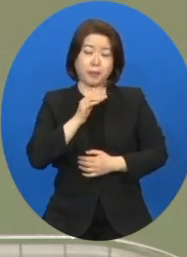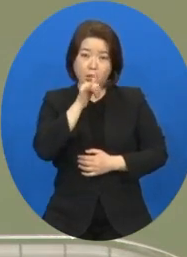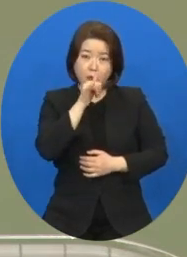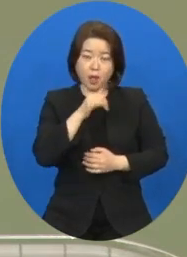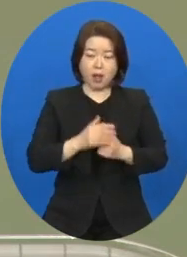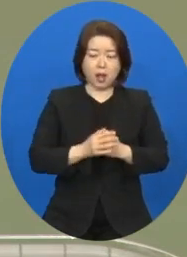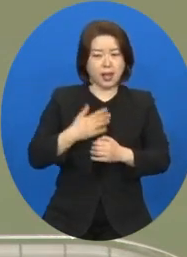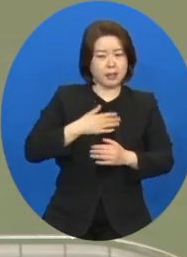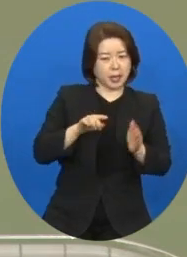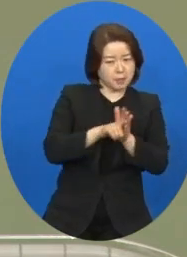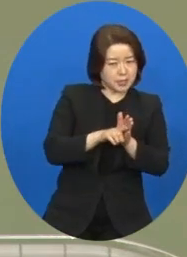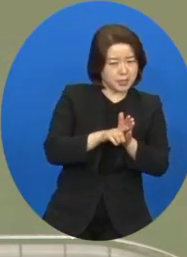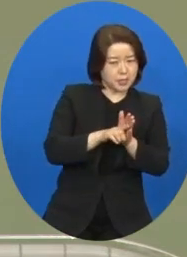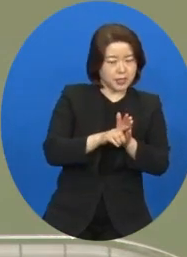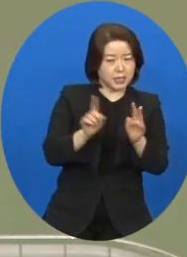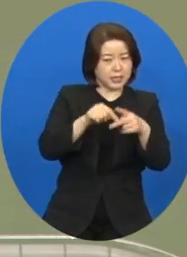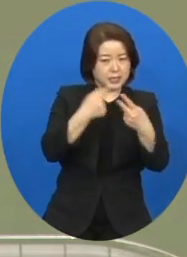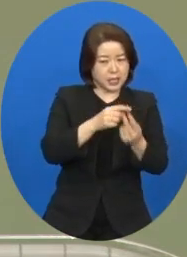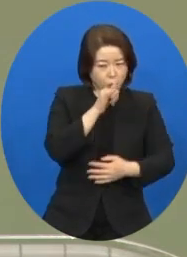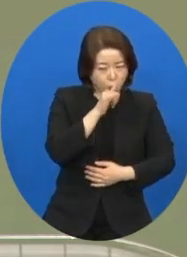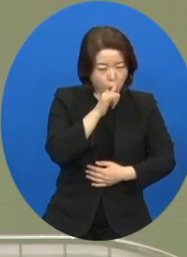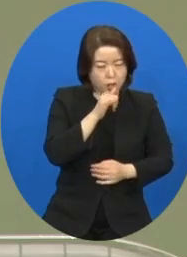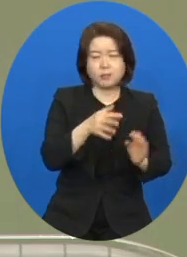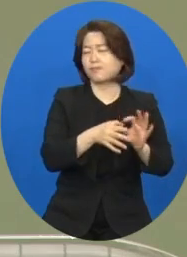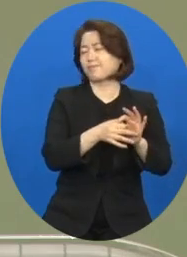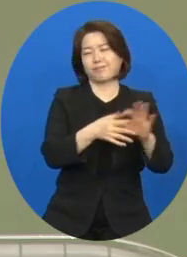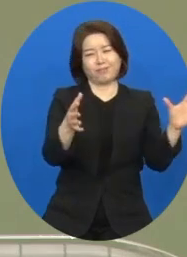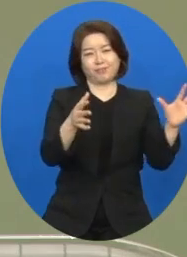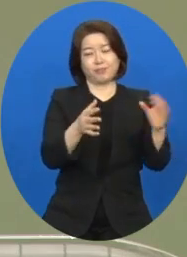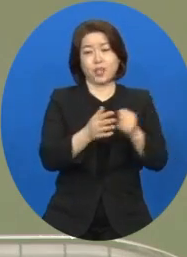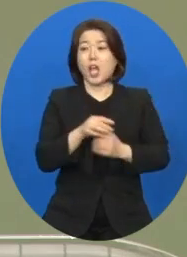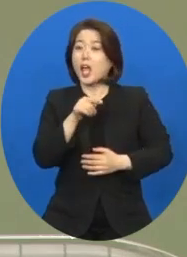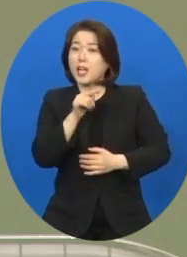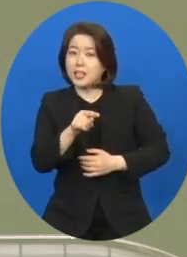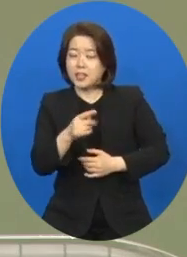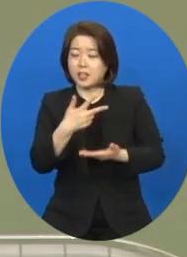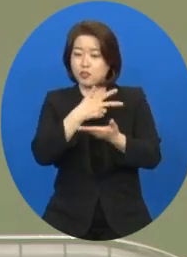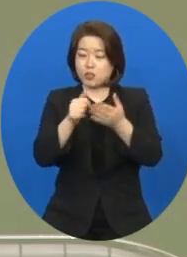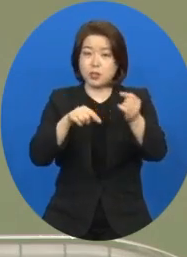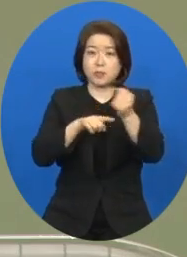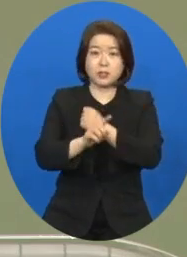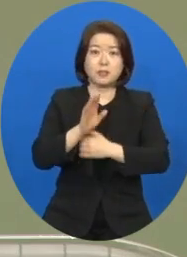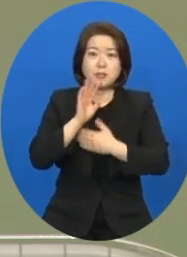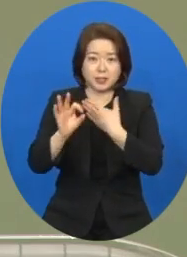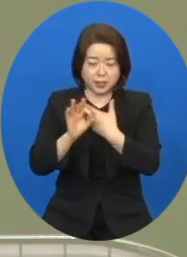믿어지냐, 이해가 되냐 상관없이 그게 주님의 뜻이라면